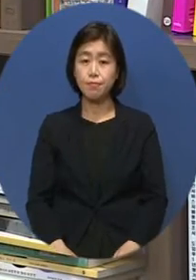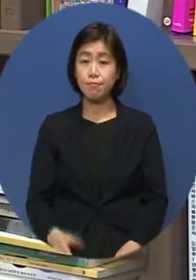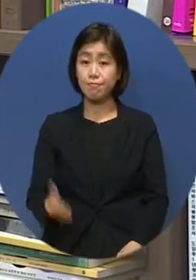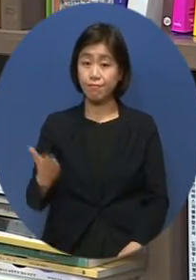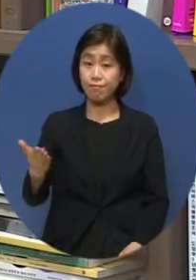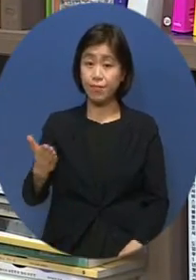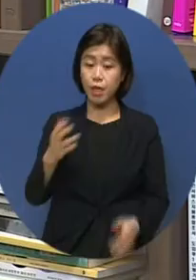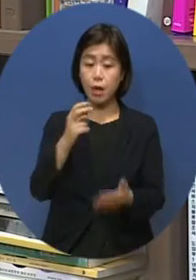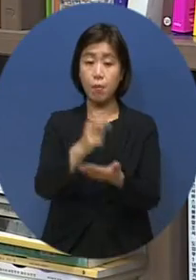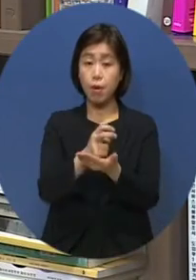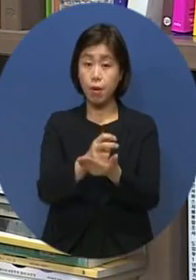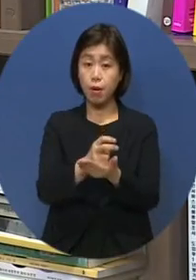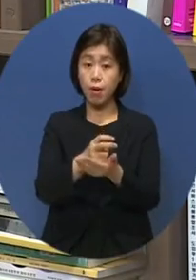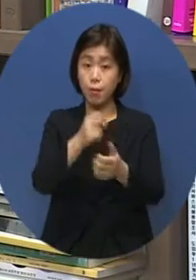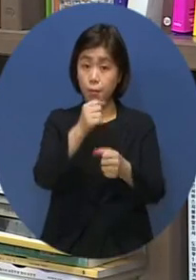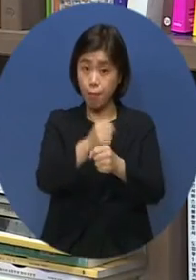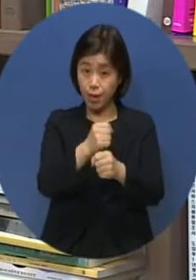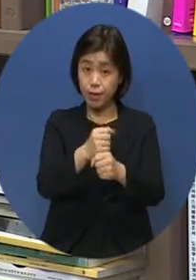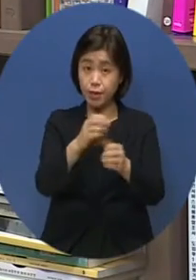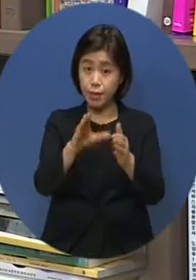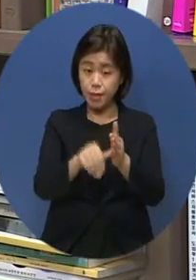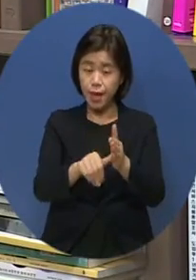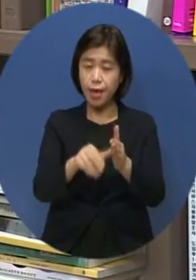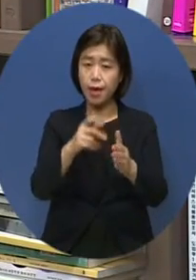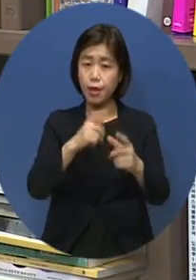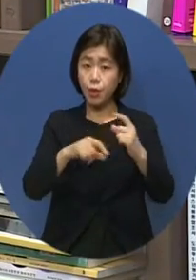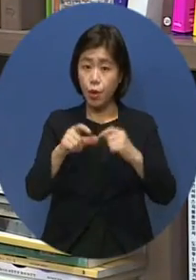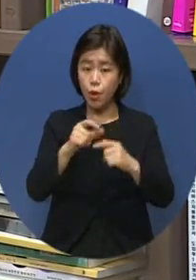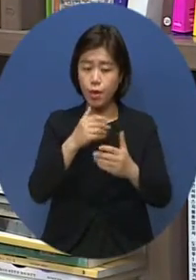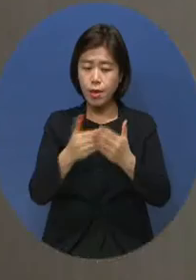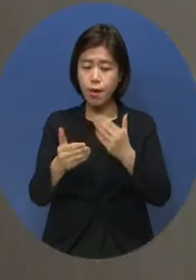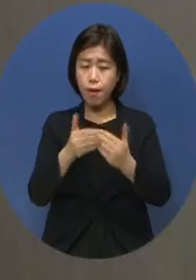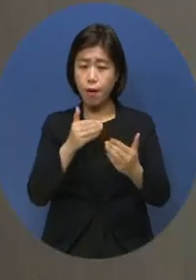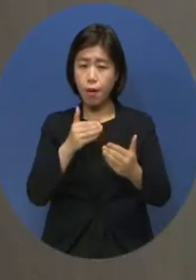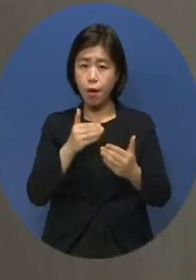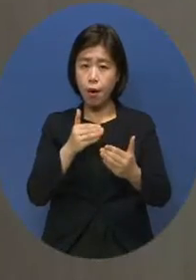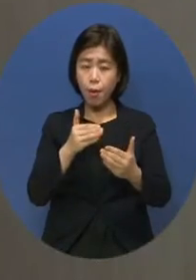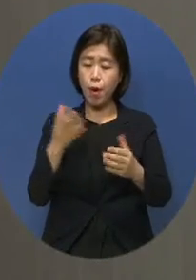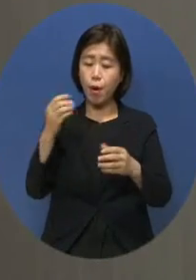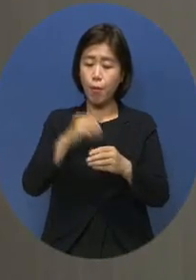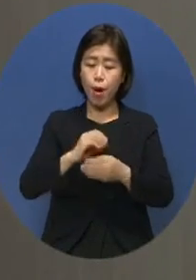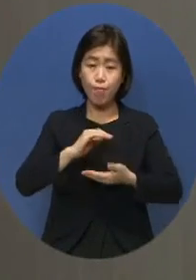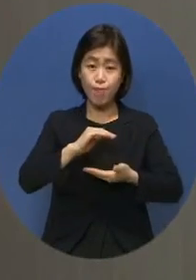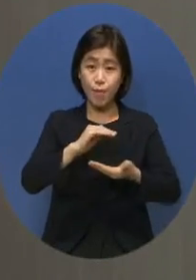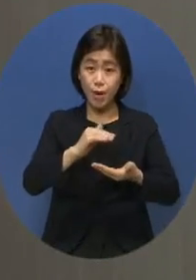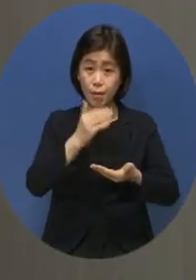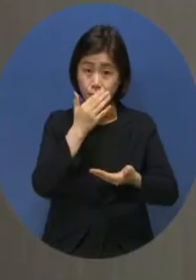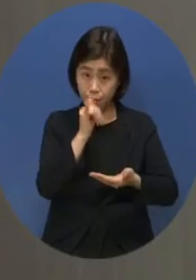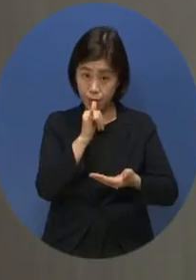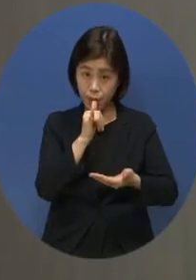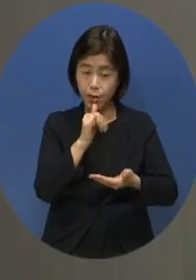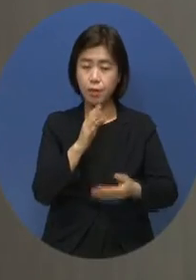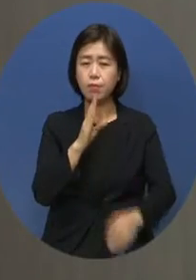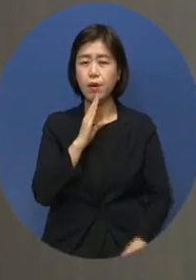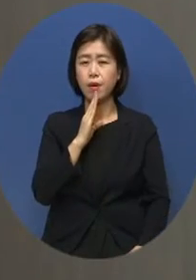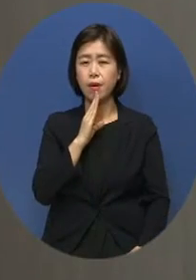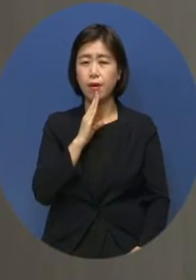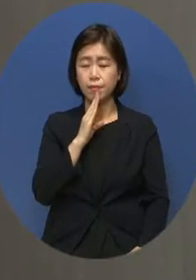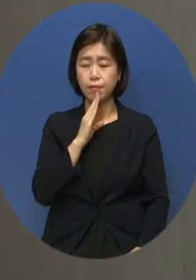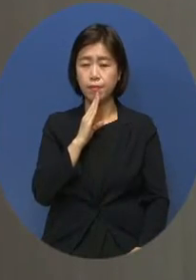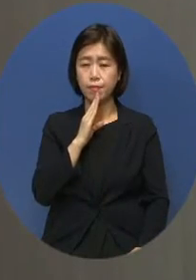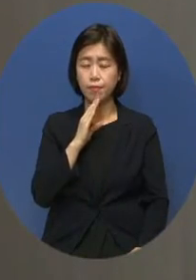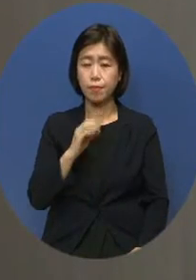하시는 데에서 보다 더 가까이서 목소리를 낼 수 있게 되신 거니까. 그렇죠. 네. 맞아요. 국회 담장 밖에서